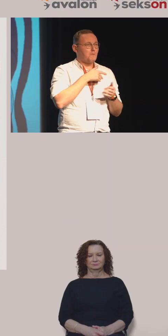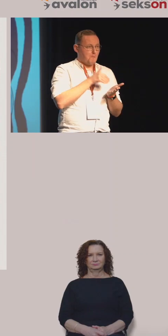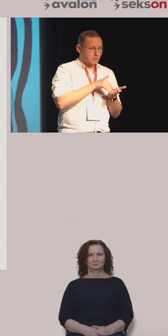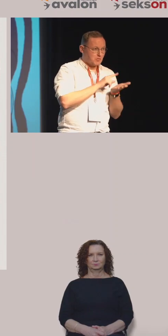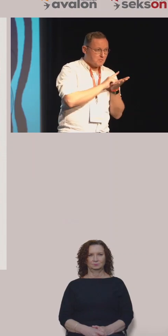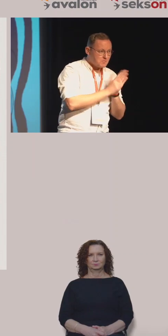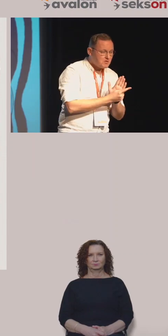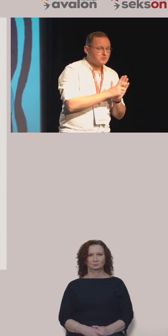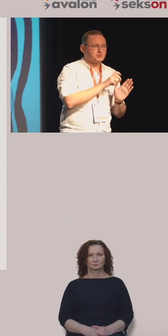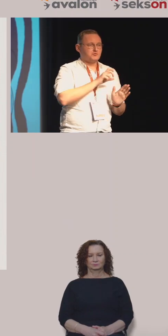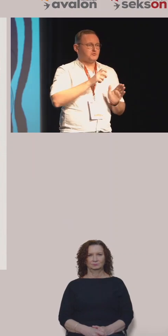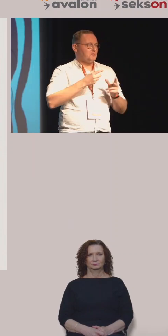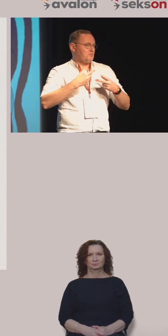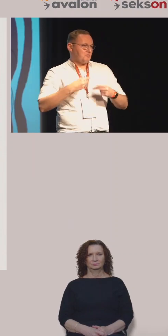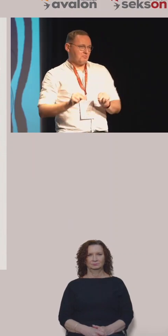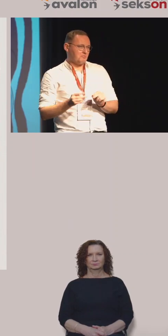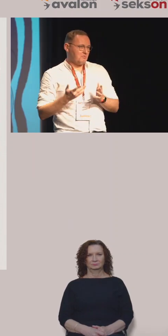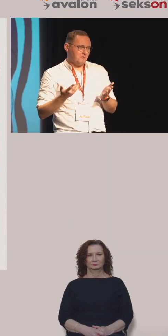różnych sytuacji.